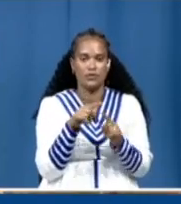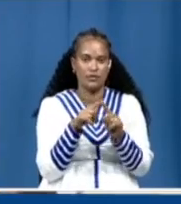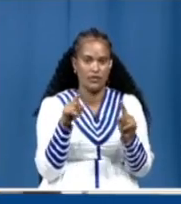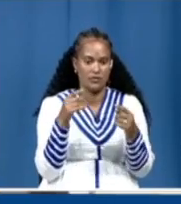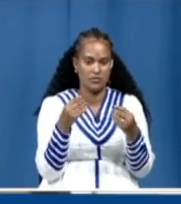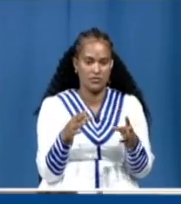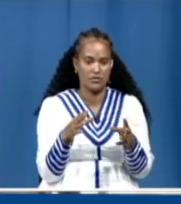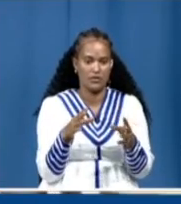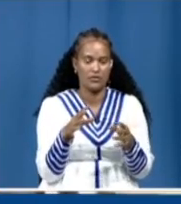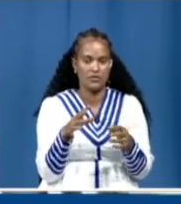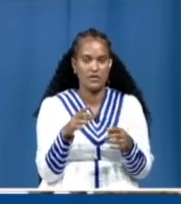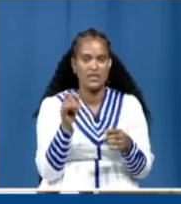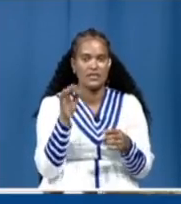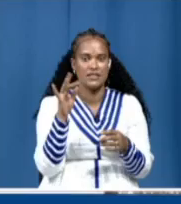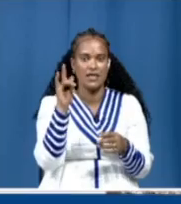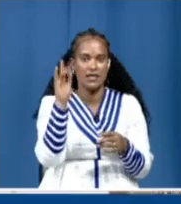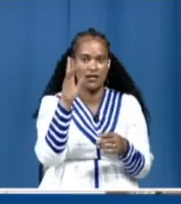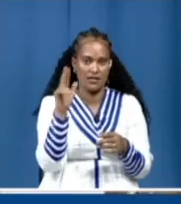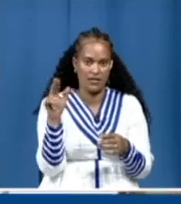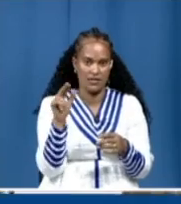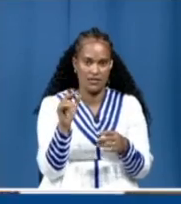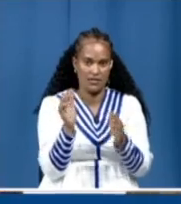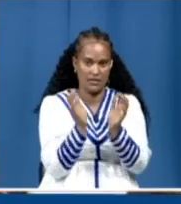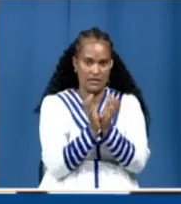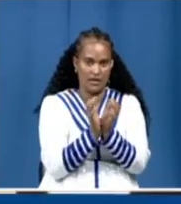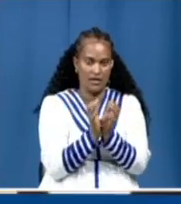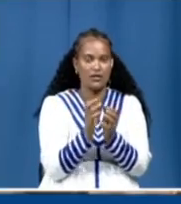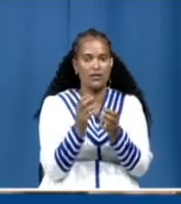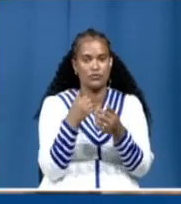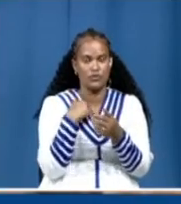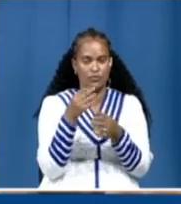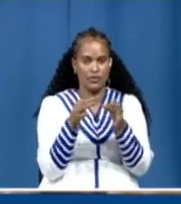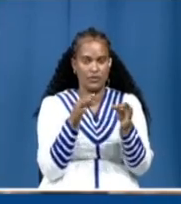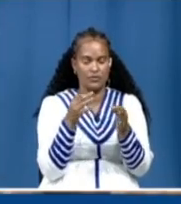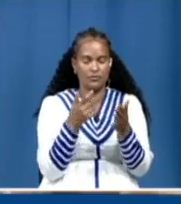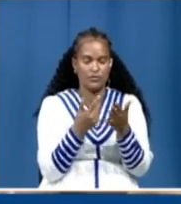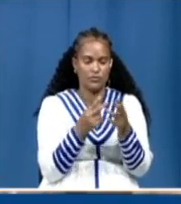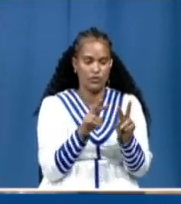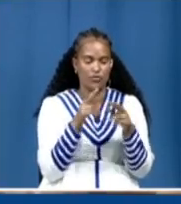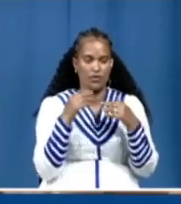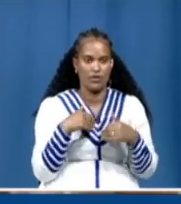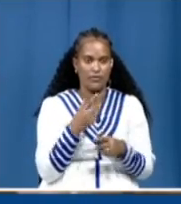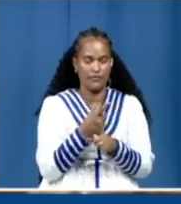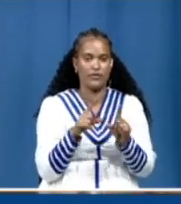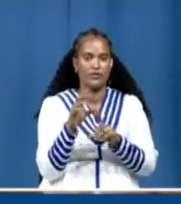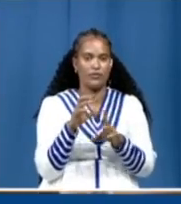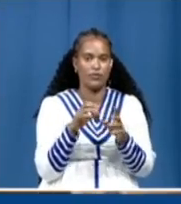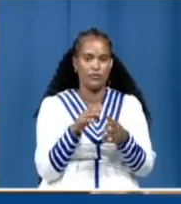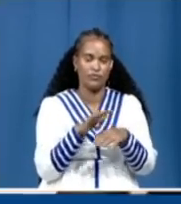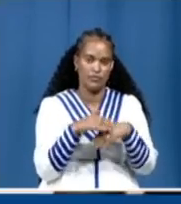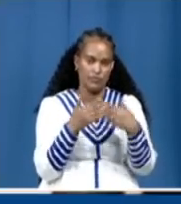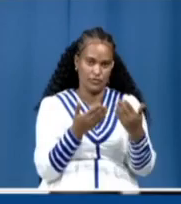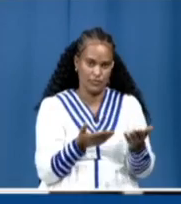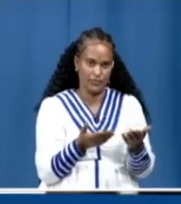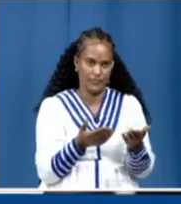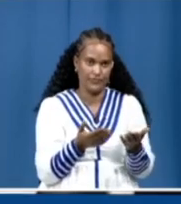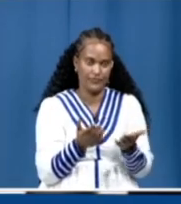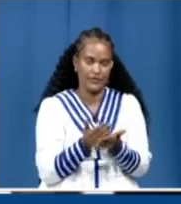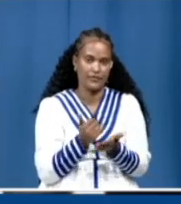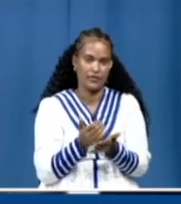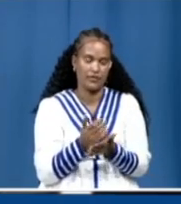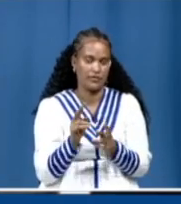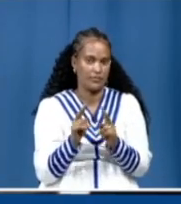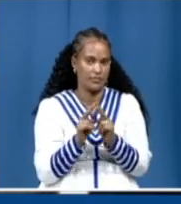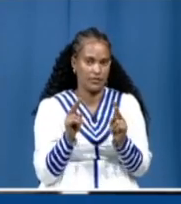گناس نت مدداقل زرن مت سر عدگان کم زلوم بمقلت بزمل کت آکال مفتح کجبر لومی توعو. مفرینت